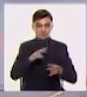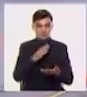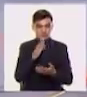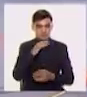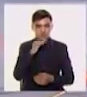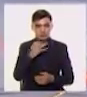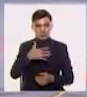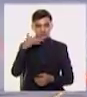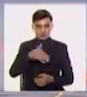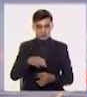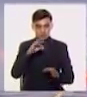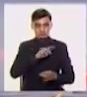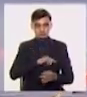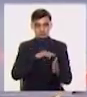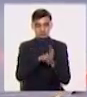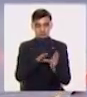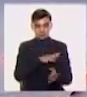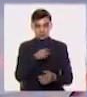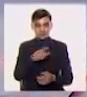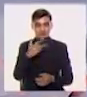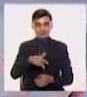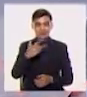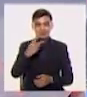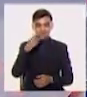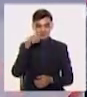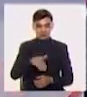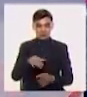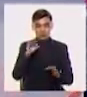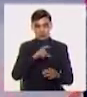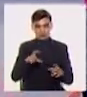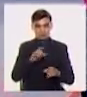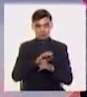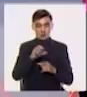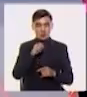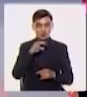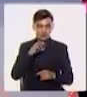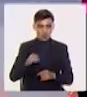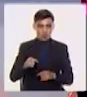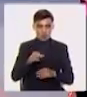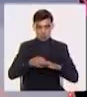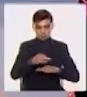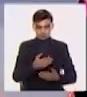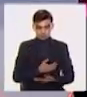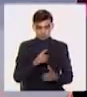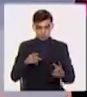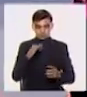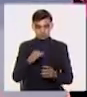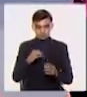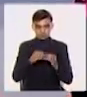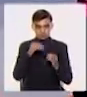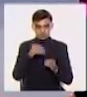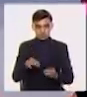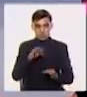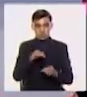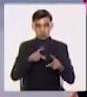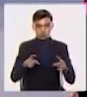50 мыңнан астам адам еңбек ететін болса, оның 32 мыңға жуығы Атырау облысының тұрғындары екен. Қазір аймақта 10 мыңға